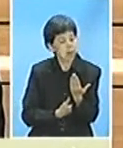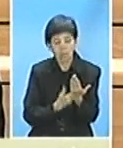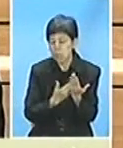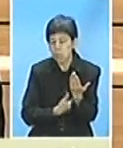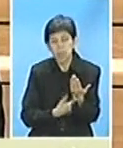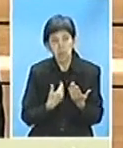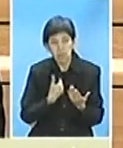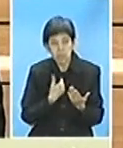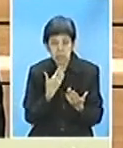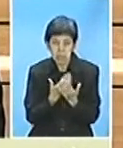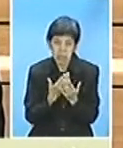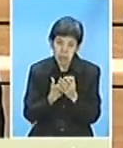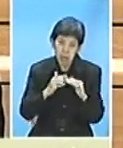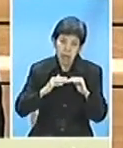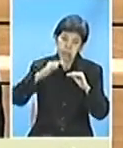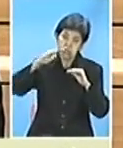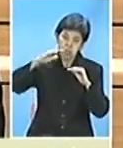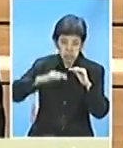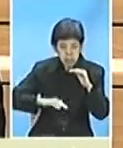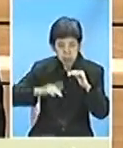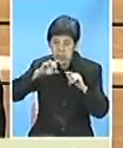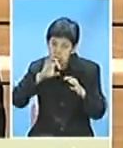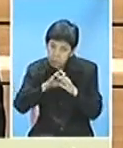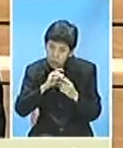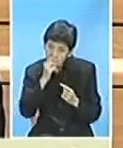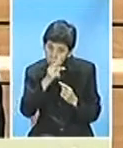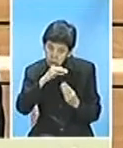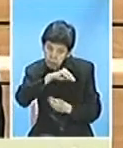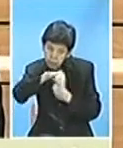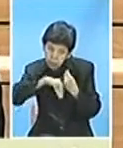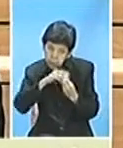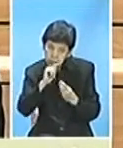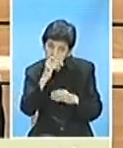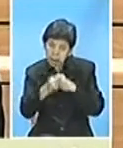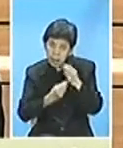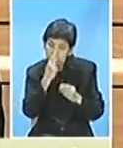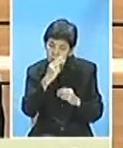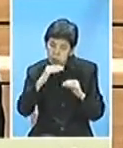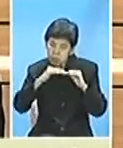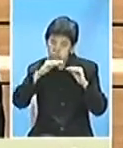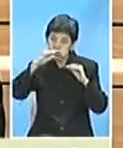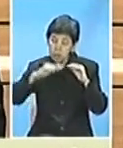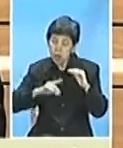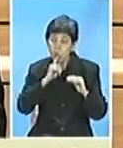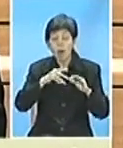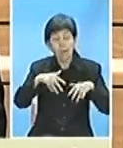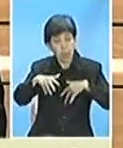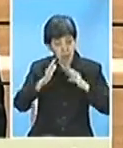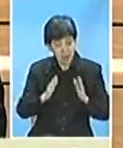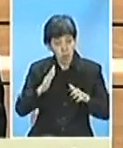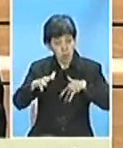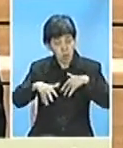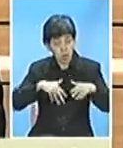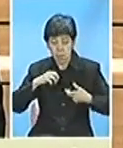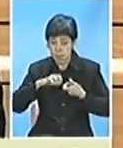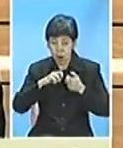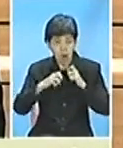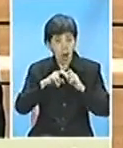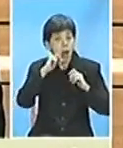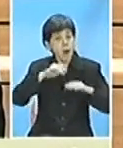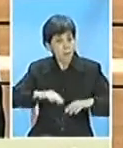แล้วมีการขึ้นลงตามสภาวะการของตลาดในยามที่พี่น้องประชาชนกำลังประสบปัญหา